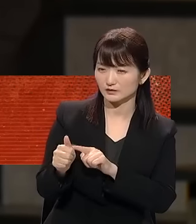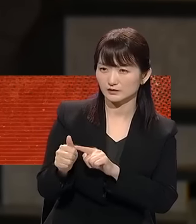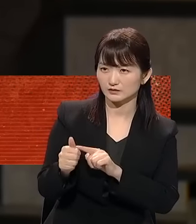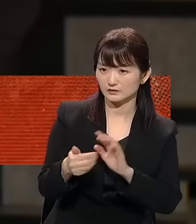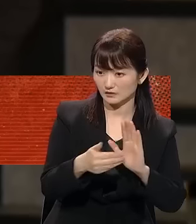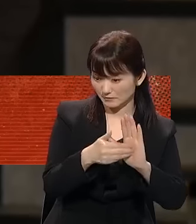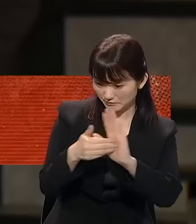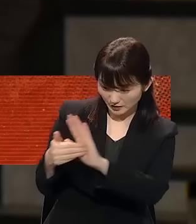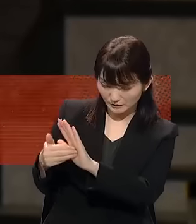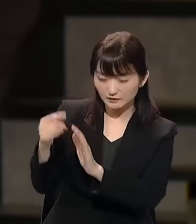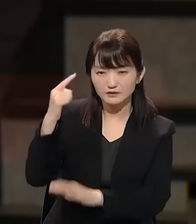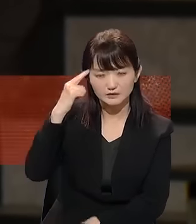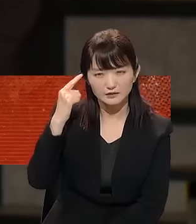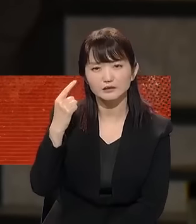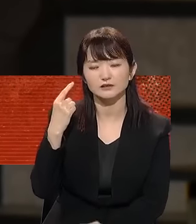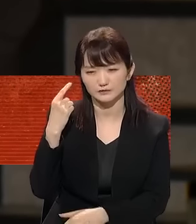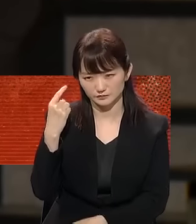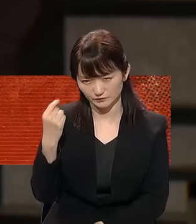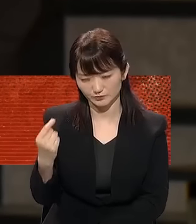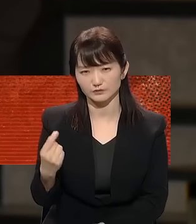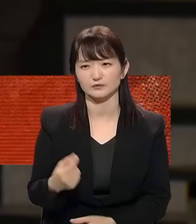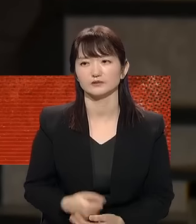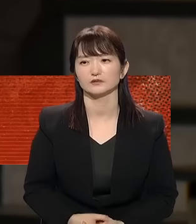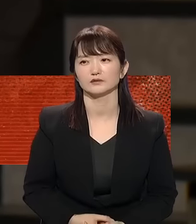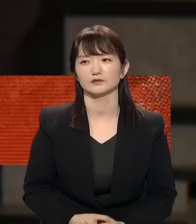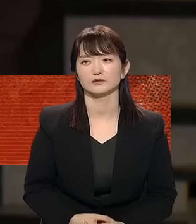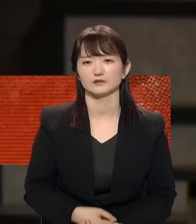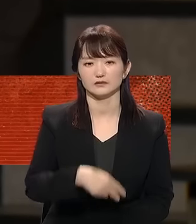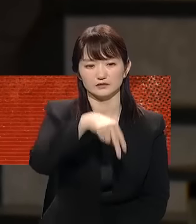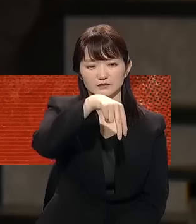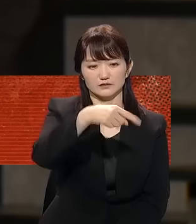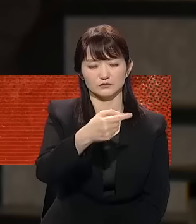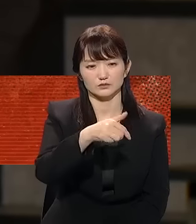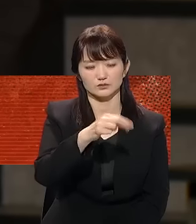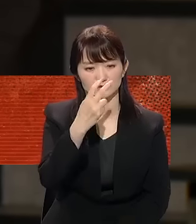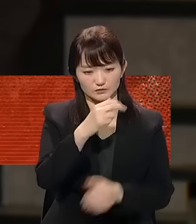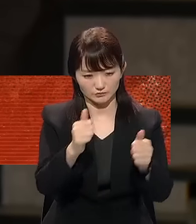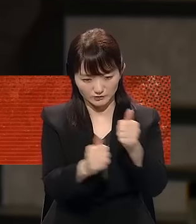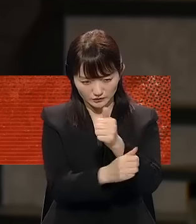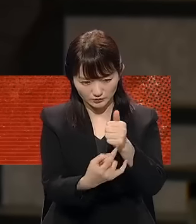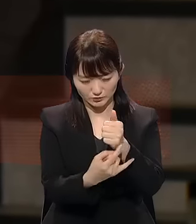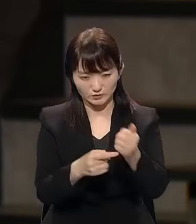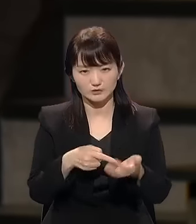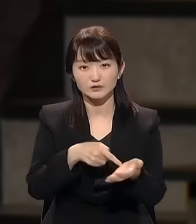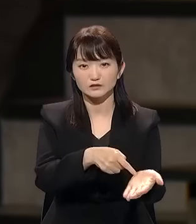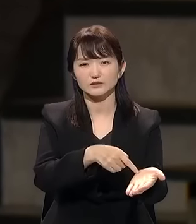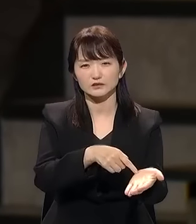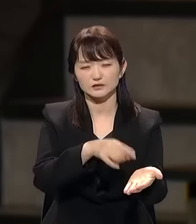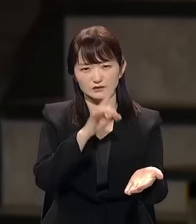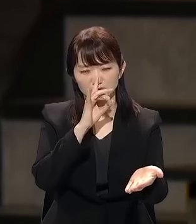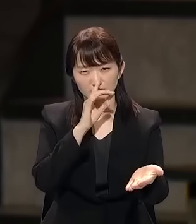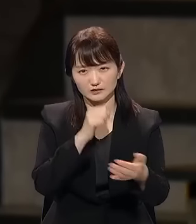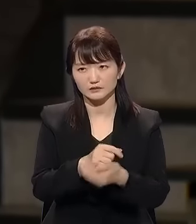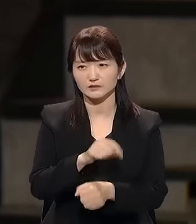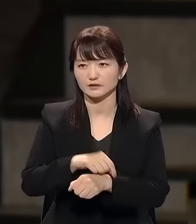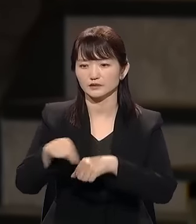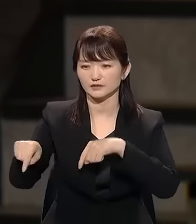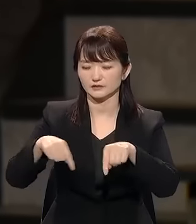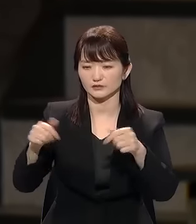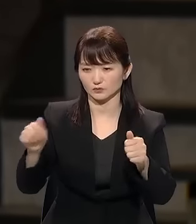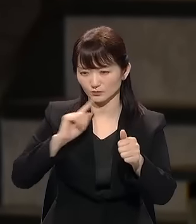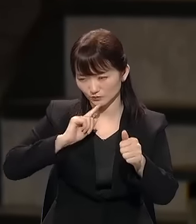변 그다음에 이제 소청심사를 청구 예정이고 그것이 안된다면 행정소송도 진행할